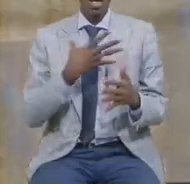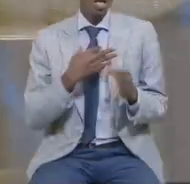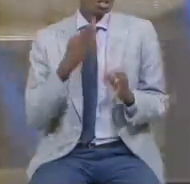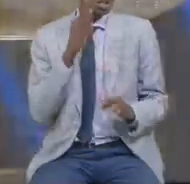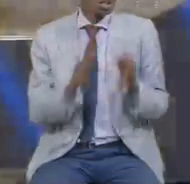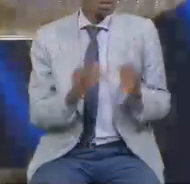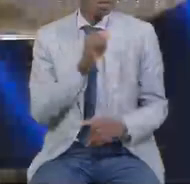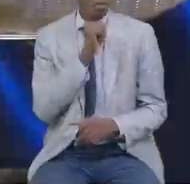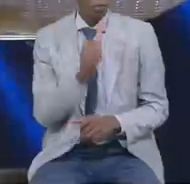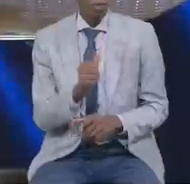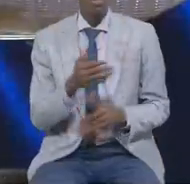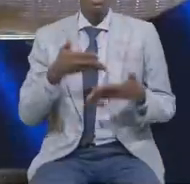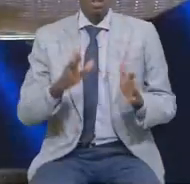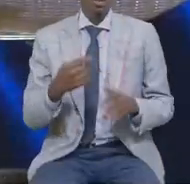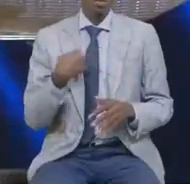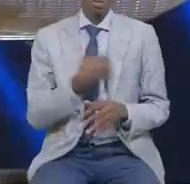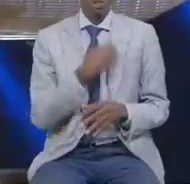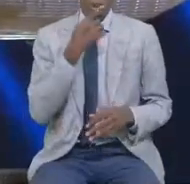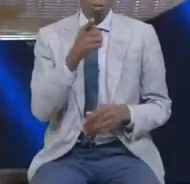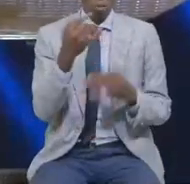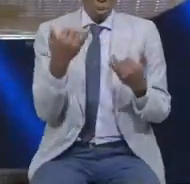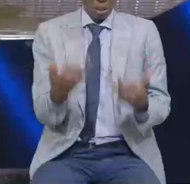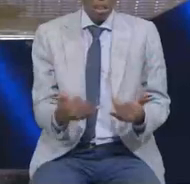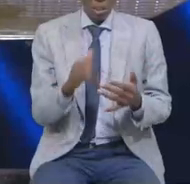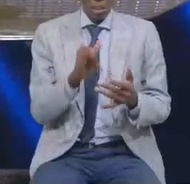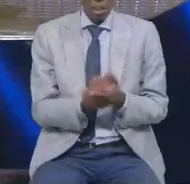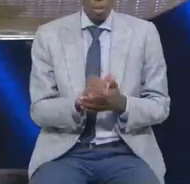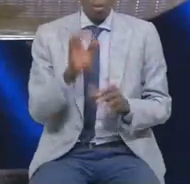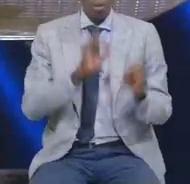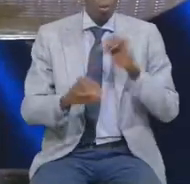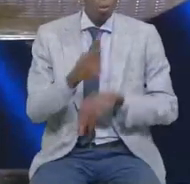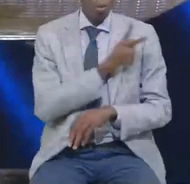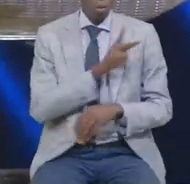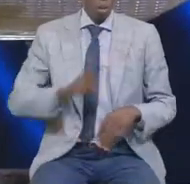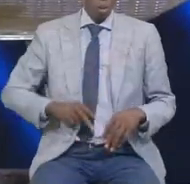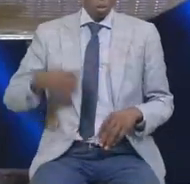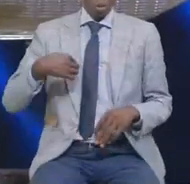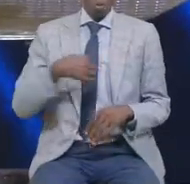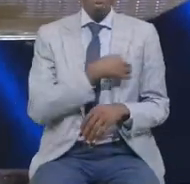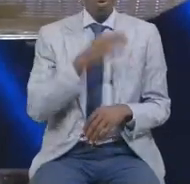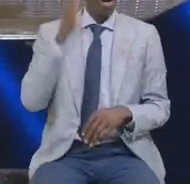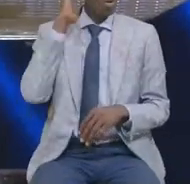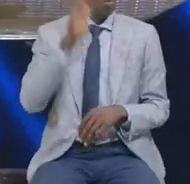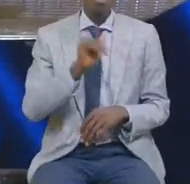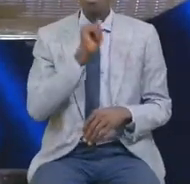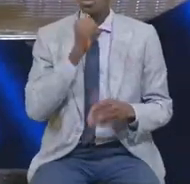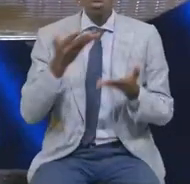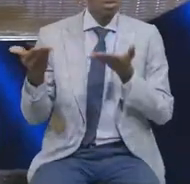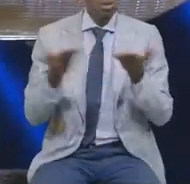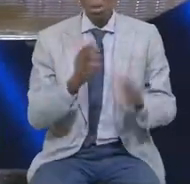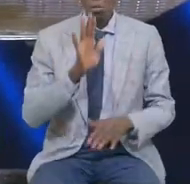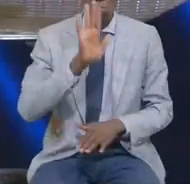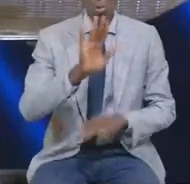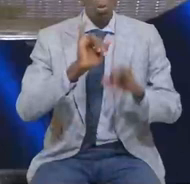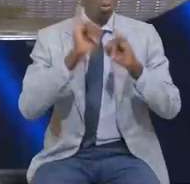sache, ô roi, que nous ne servirons pas tes dieux et